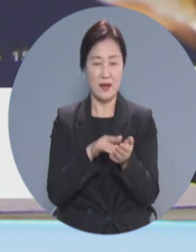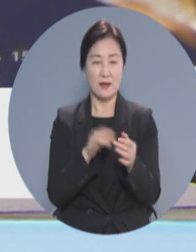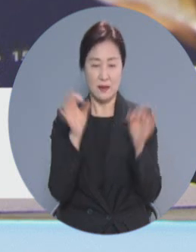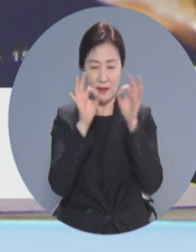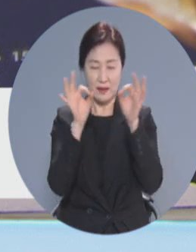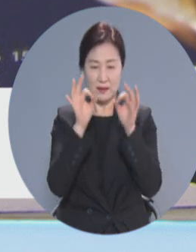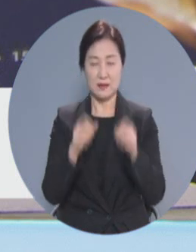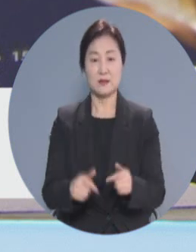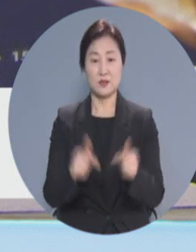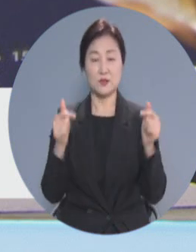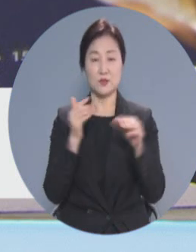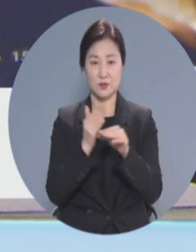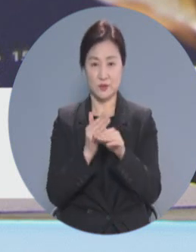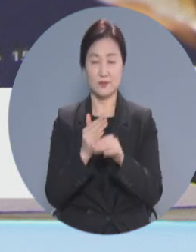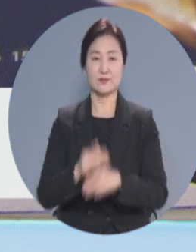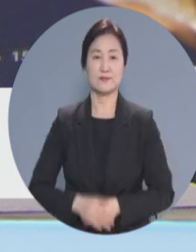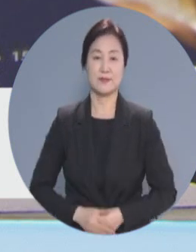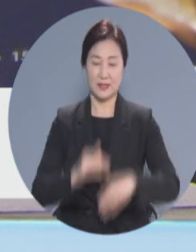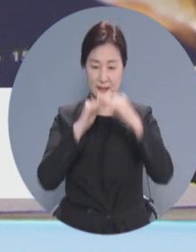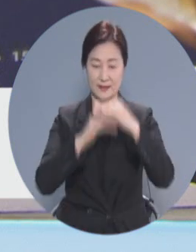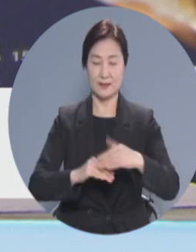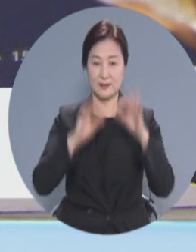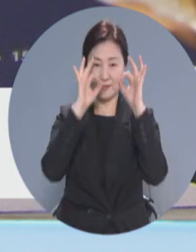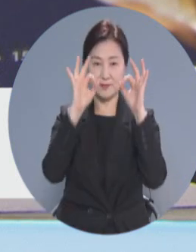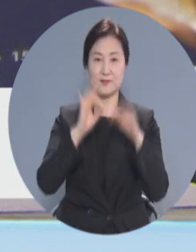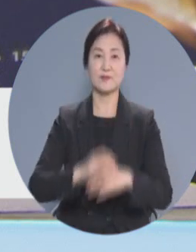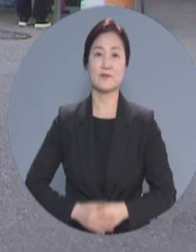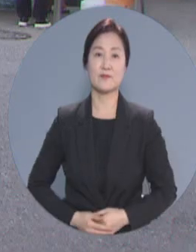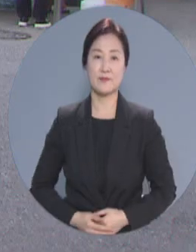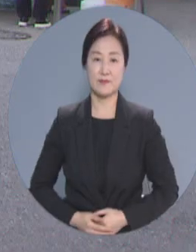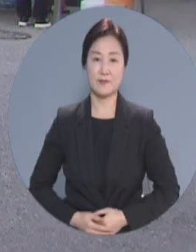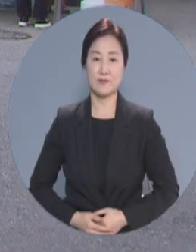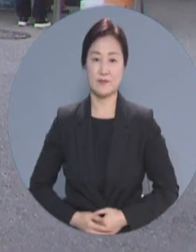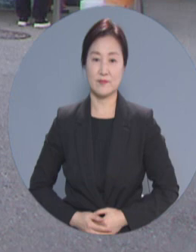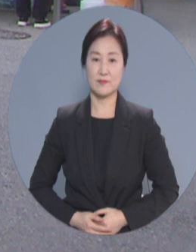손님도 늘고 있습니다. 강서영 기자의 보도입니다.